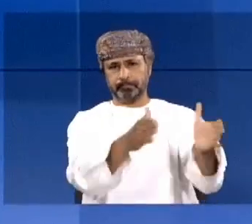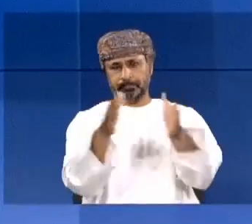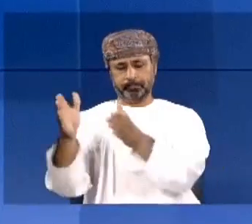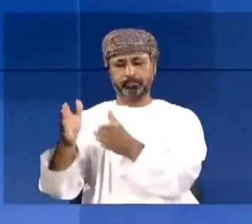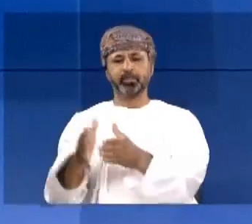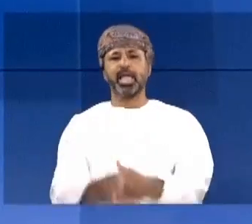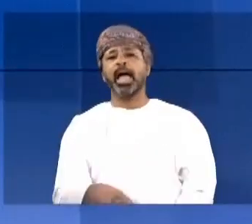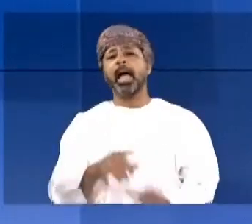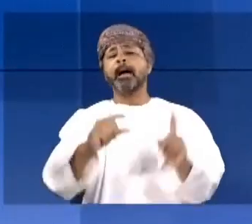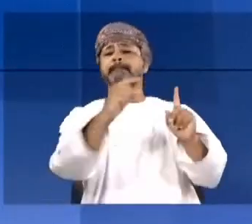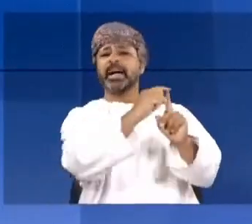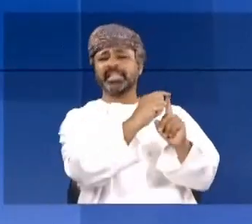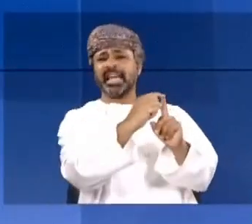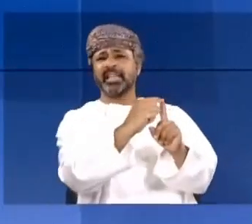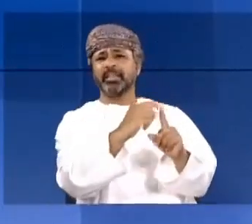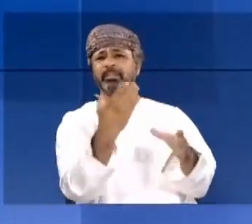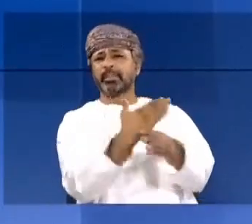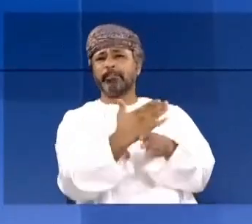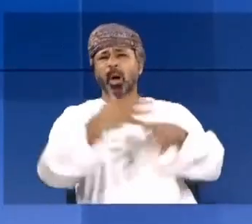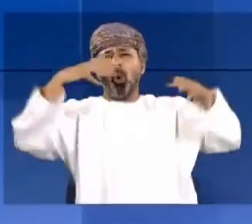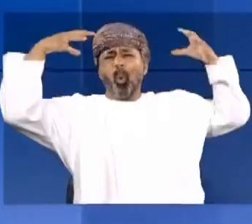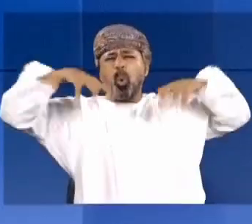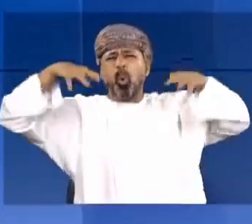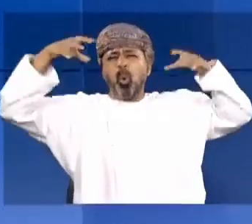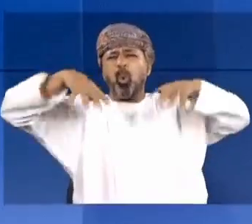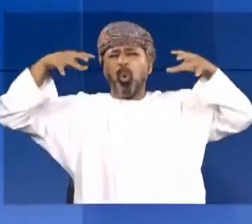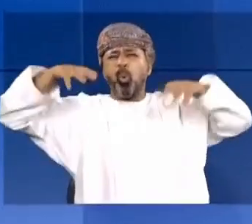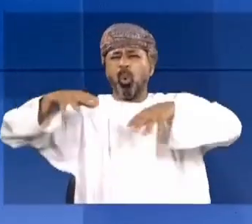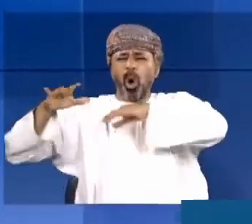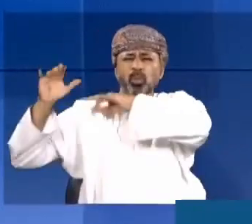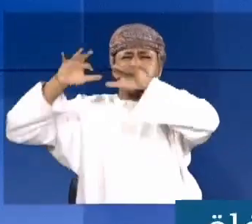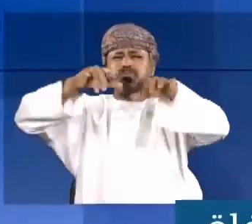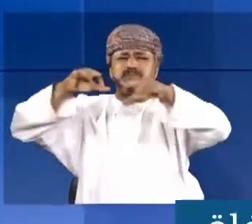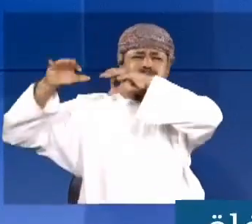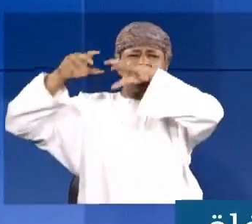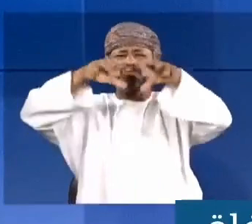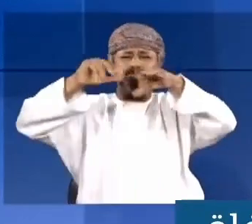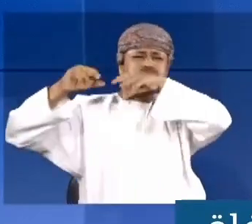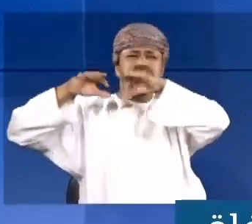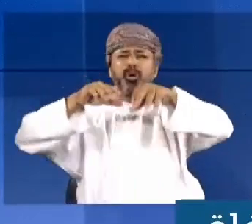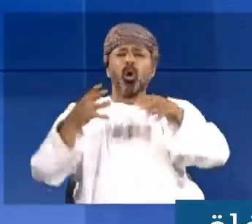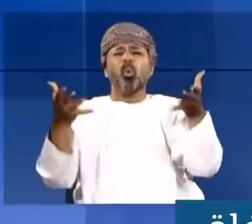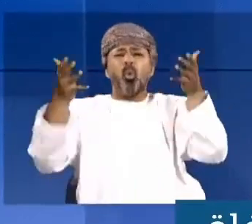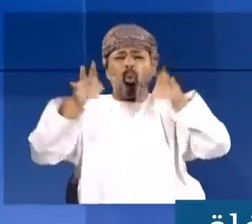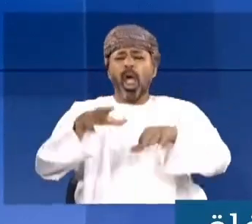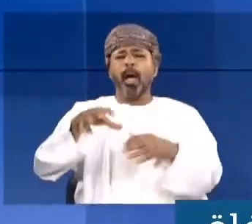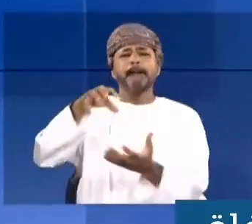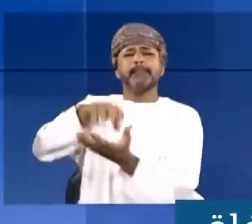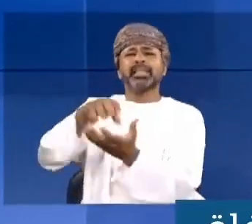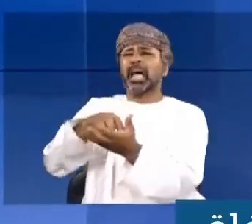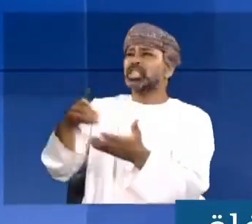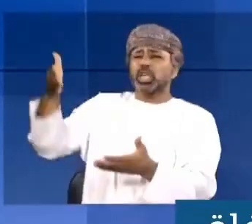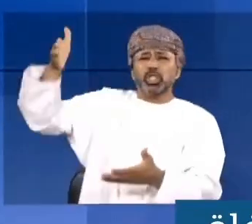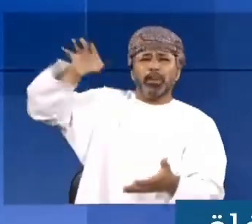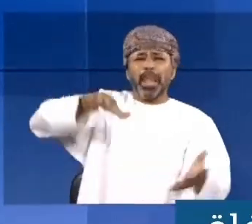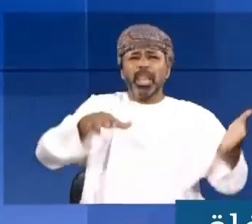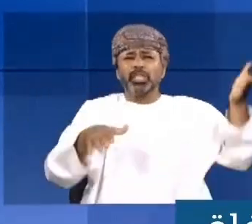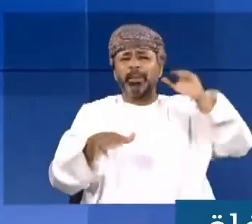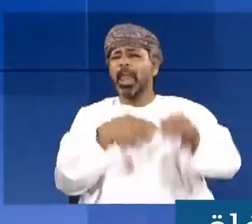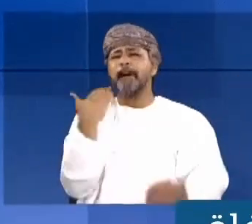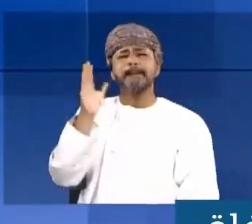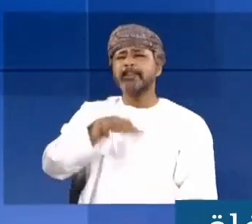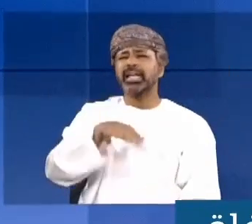في باكستان، تسببت الفيضانات والانهيارات الأرضية الناجمة عن هطول الأمطار الغزيرة في المنطقة الجبلية في وفاة